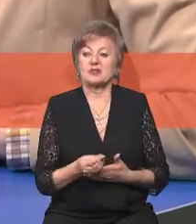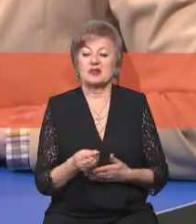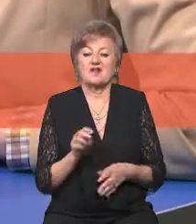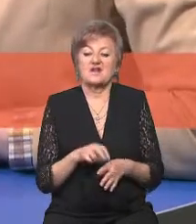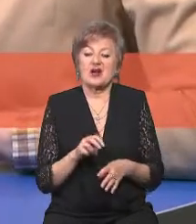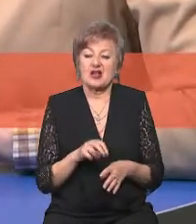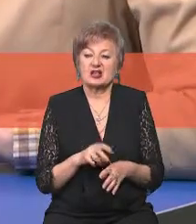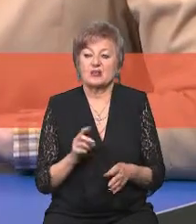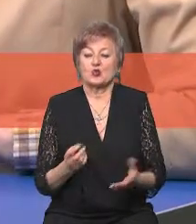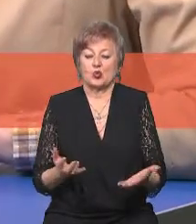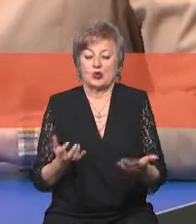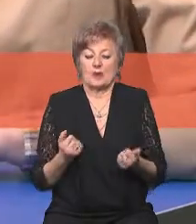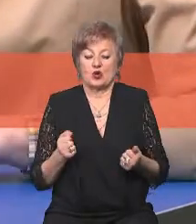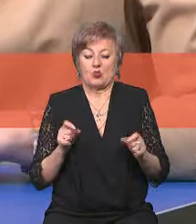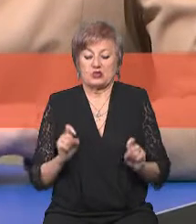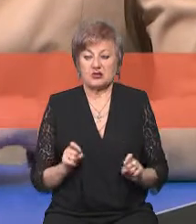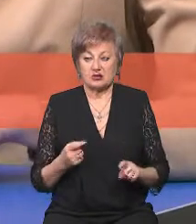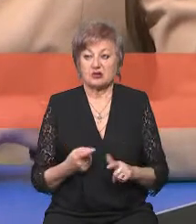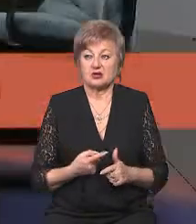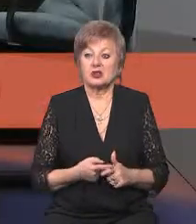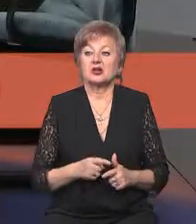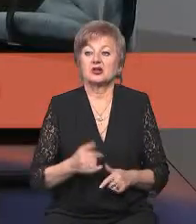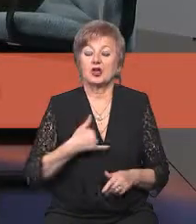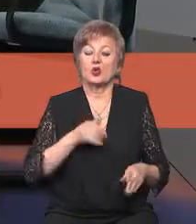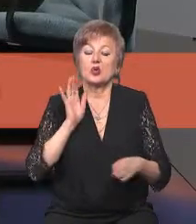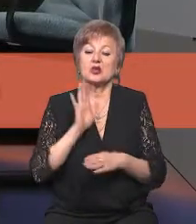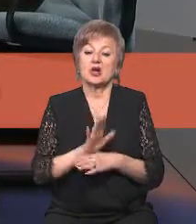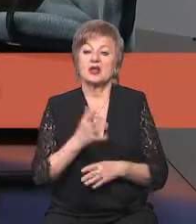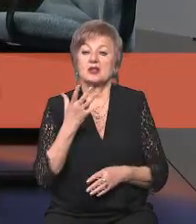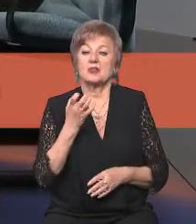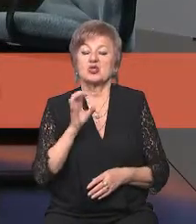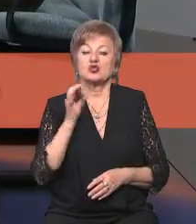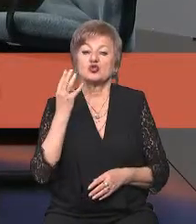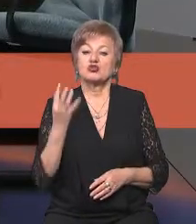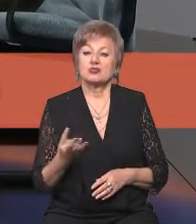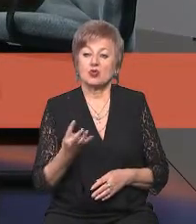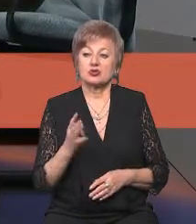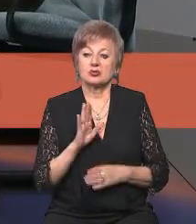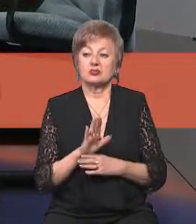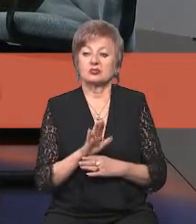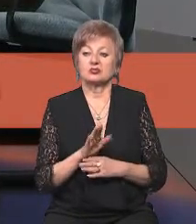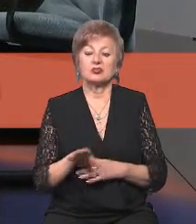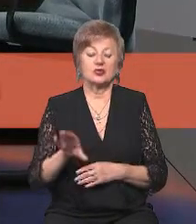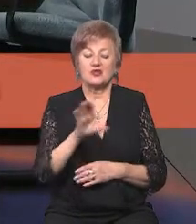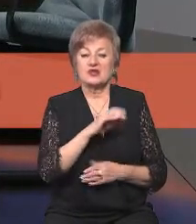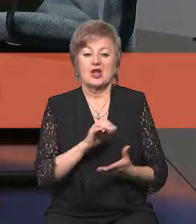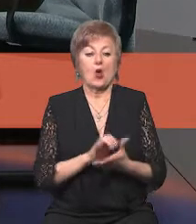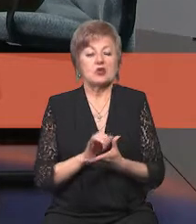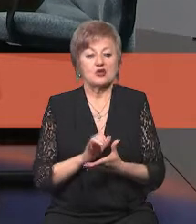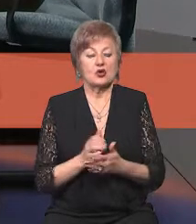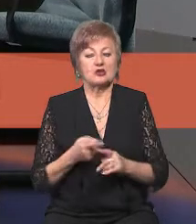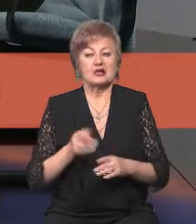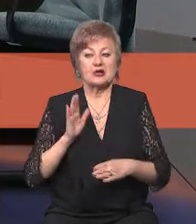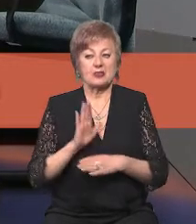лікаря і медичного сервісу. Це у нас такий наказ є 504-й. Дуже рекомендую всім ознайомитися.